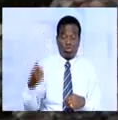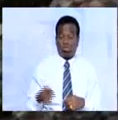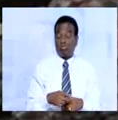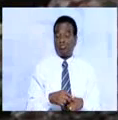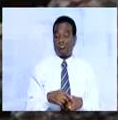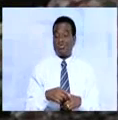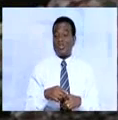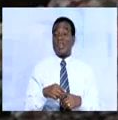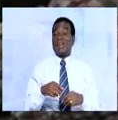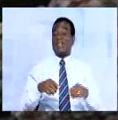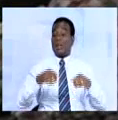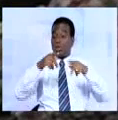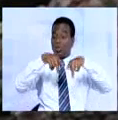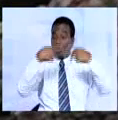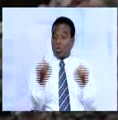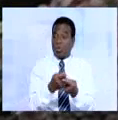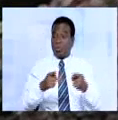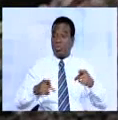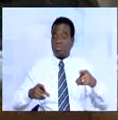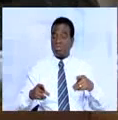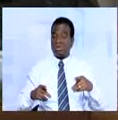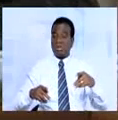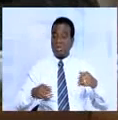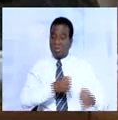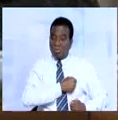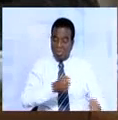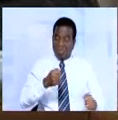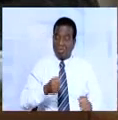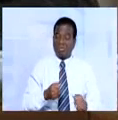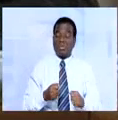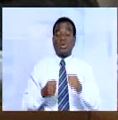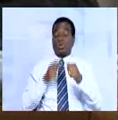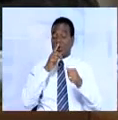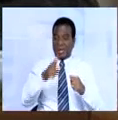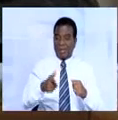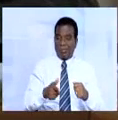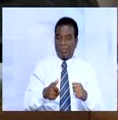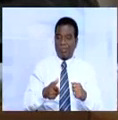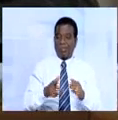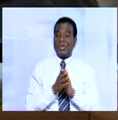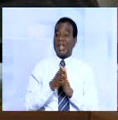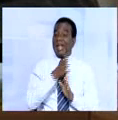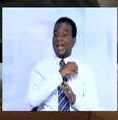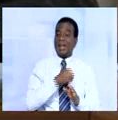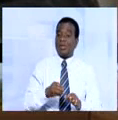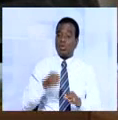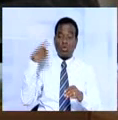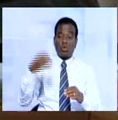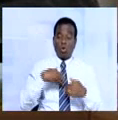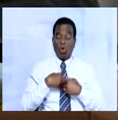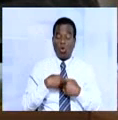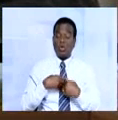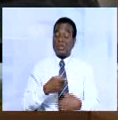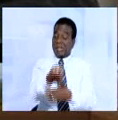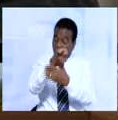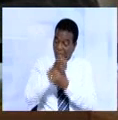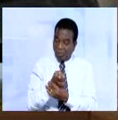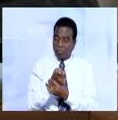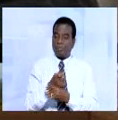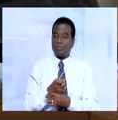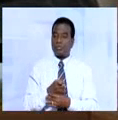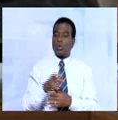le 9 octobre dernier et qui reste fataliste. Nous avons accepté le défi, non pas parce que nous sommes de grands